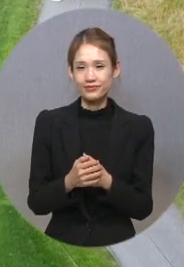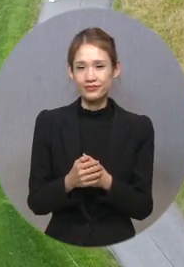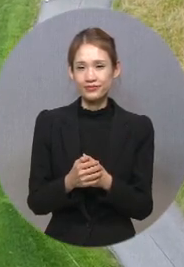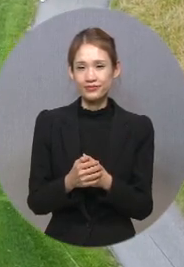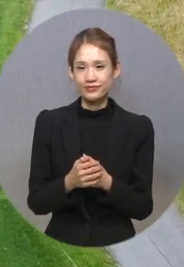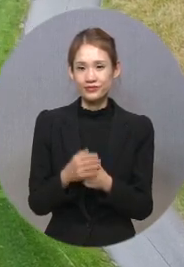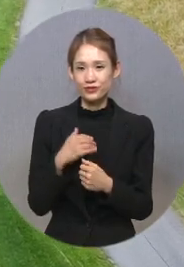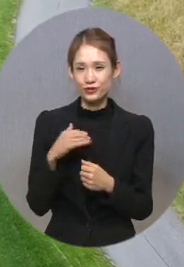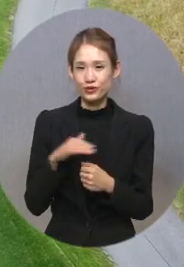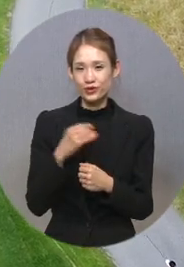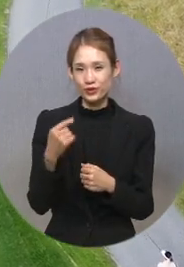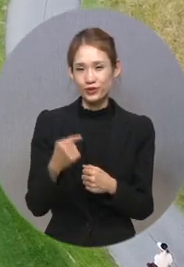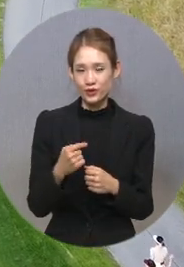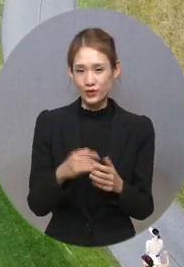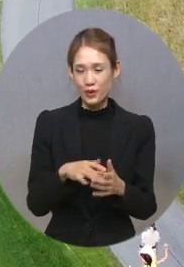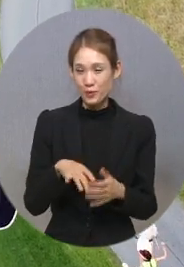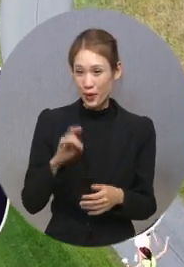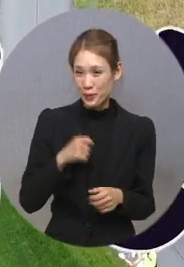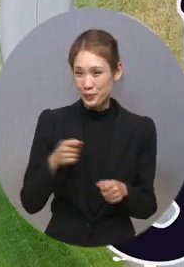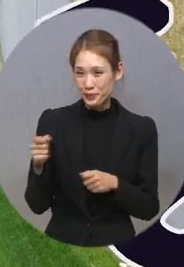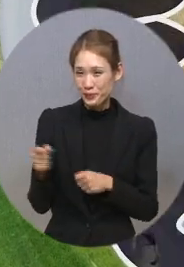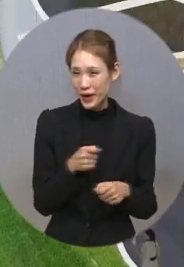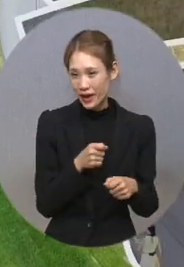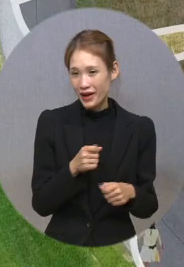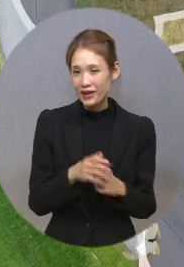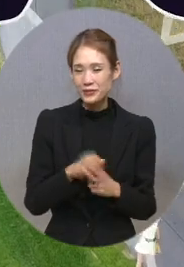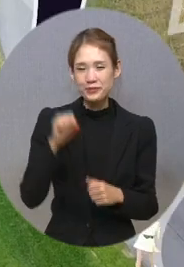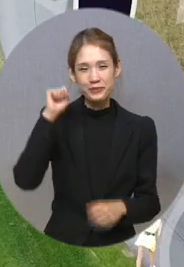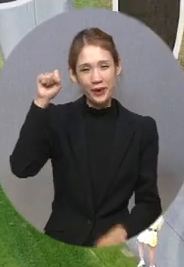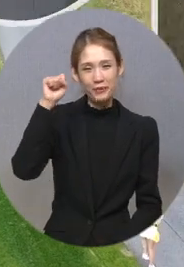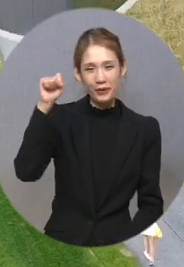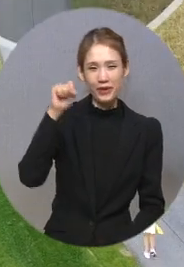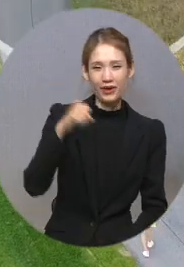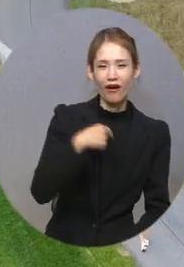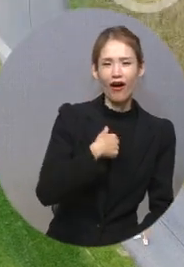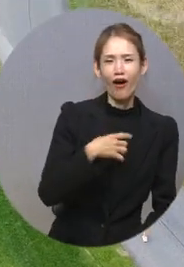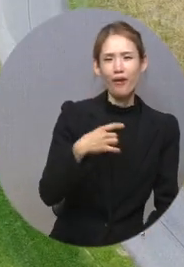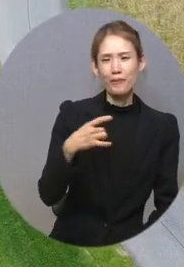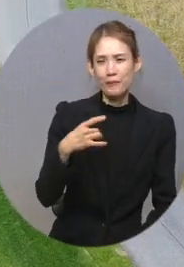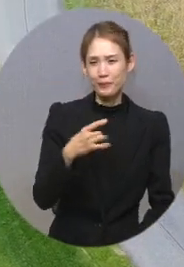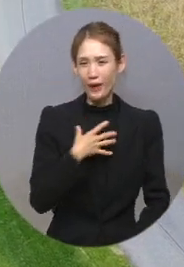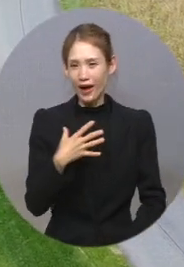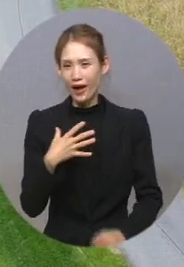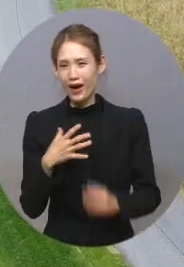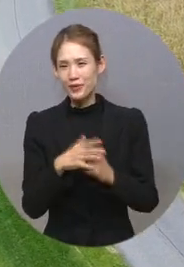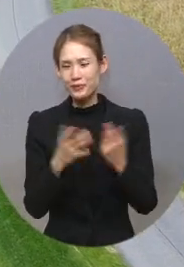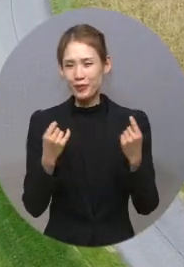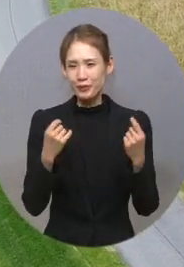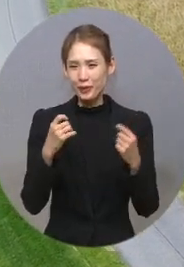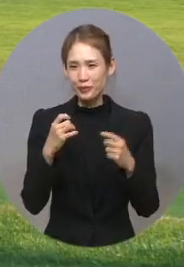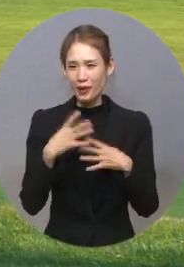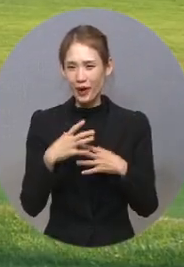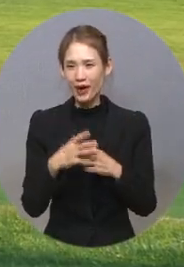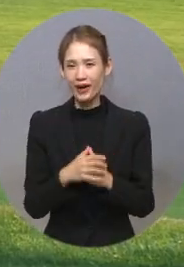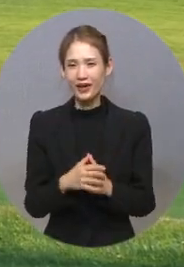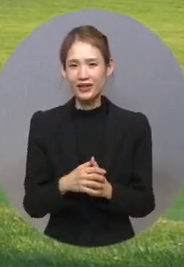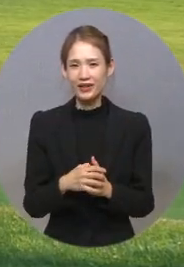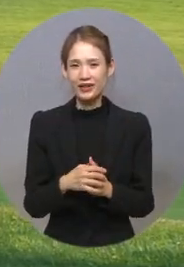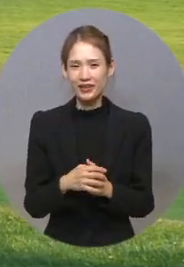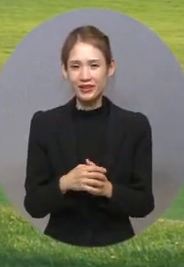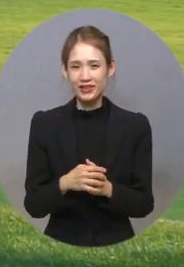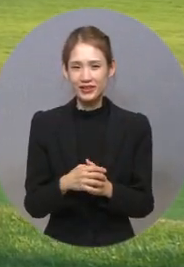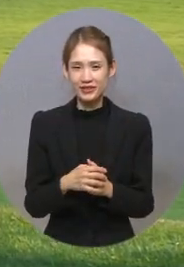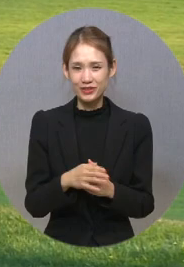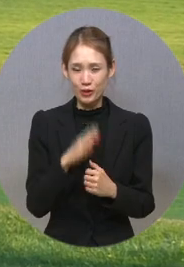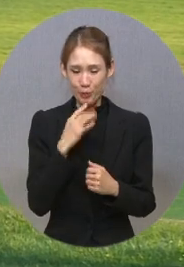우리 오기 전에 먼저 쳐버릴 건가 보다. 화이팅! 아 왜 깜짝이야. 아 깜짝이야 진짜. 오기 전에